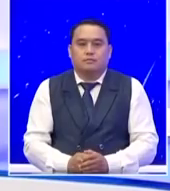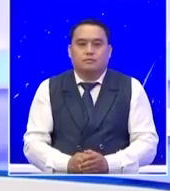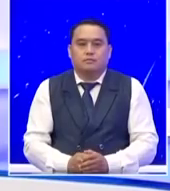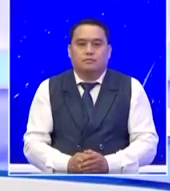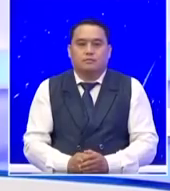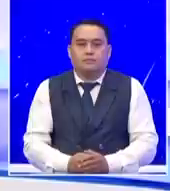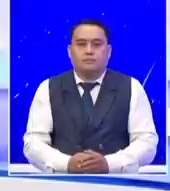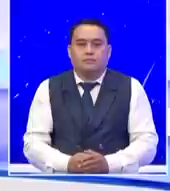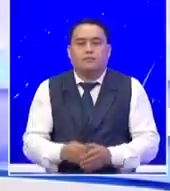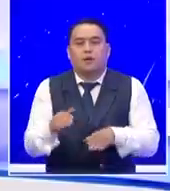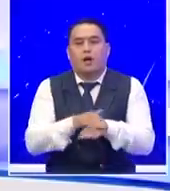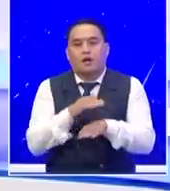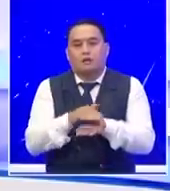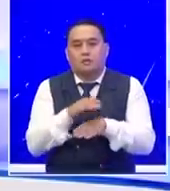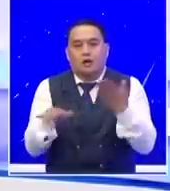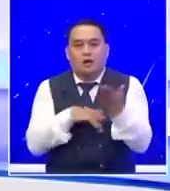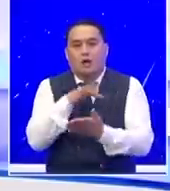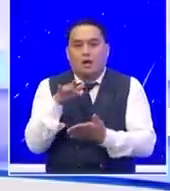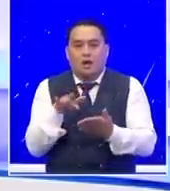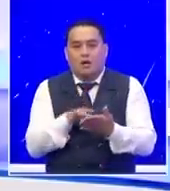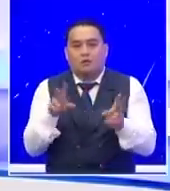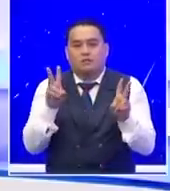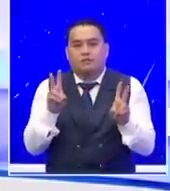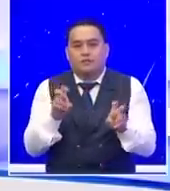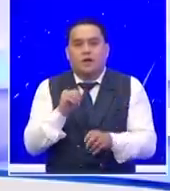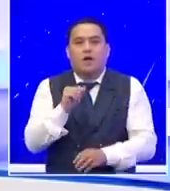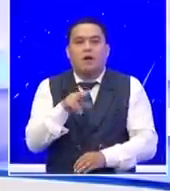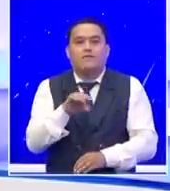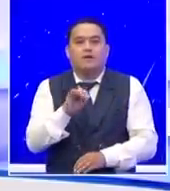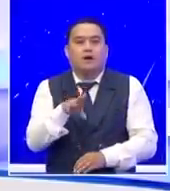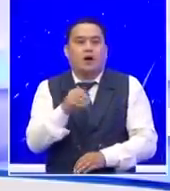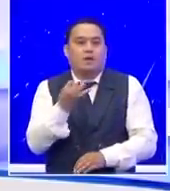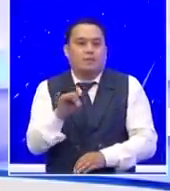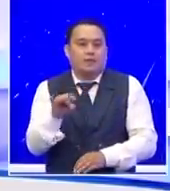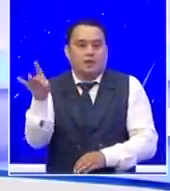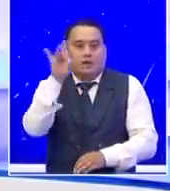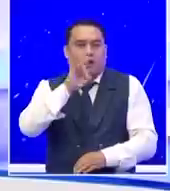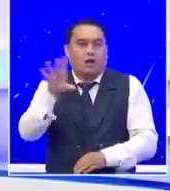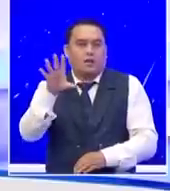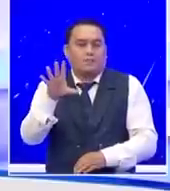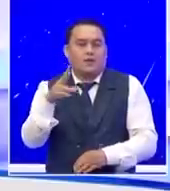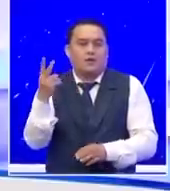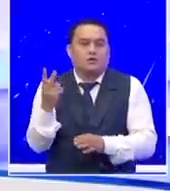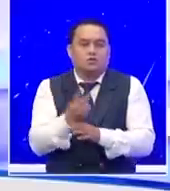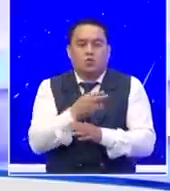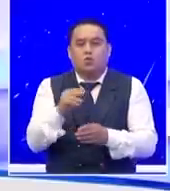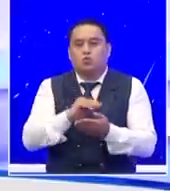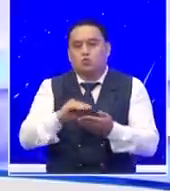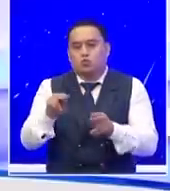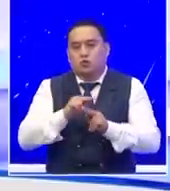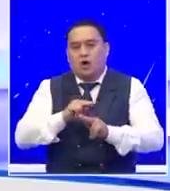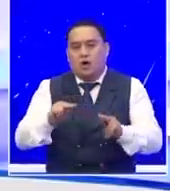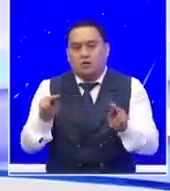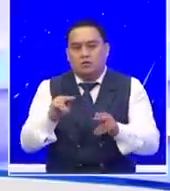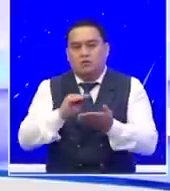Қайырымдылық қала тұрғындарының көзқарастары жайлы трактат Әл-Фараби ғылыми еңбектерінің ең әйгілісі. Әлемнің екінші ұстазы бұл кітапты